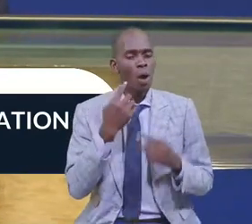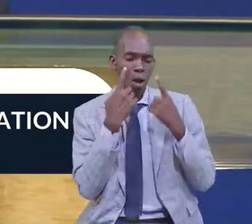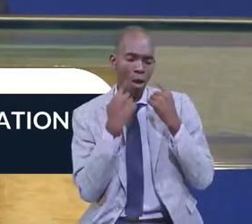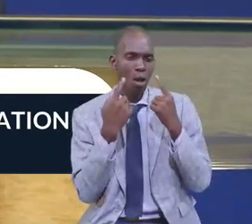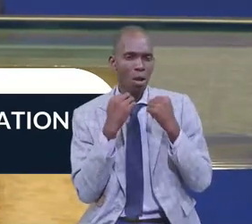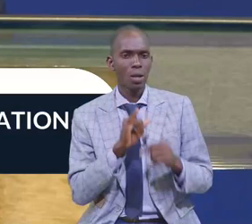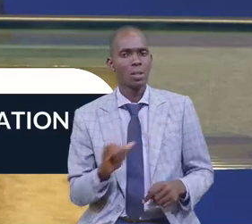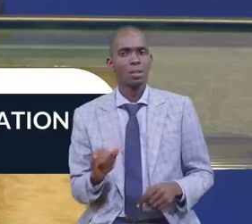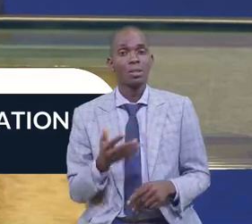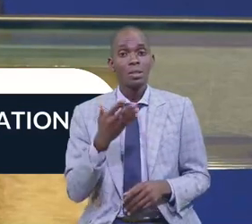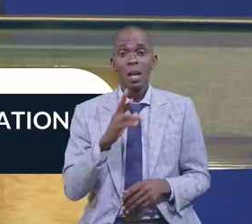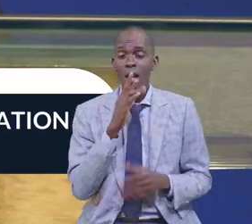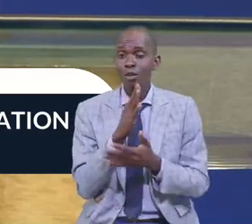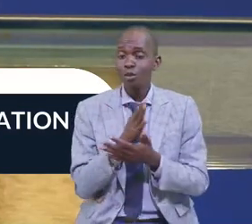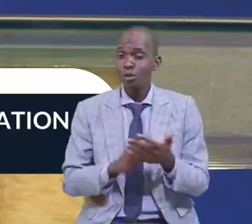pleuraient.